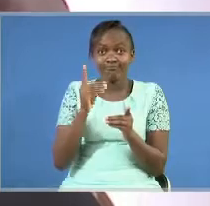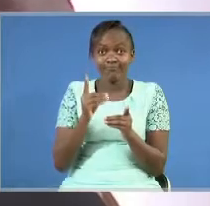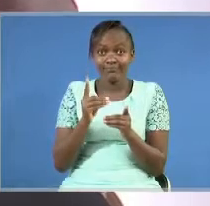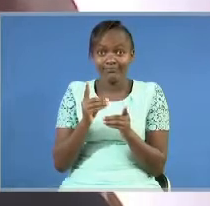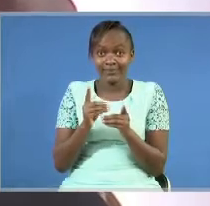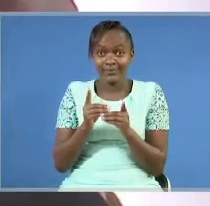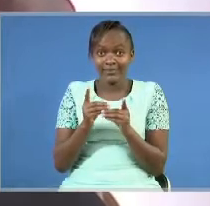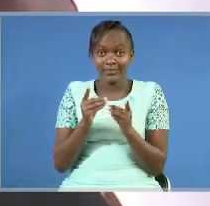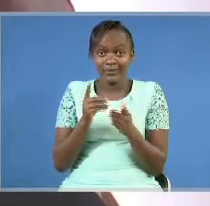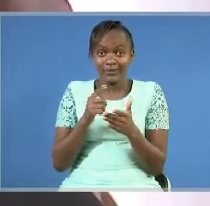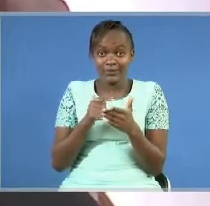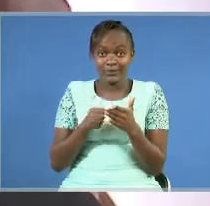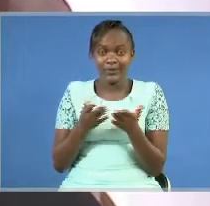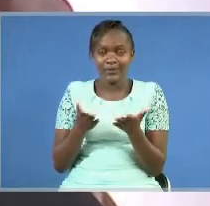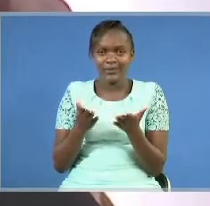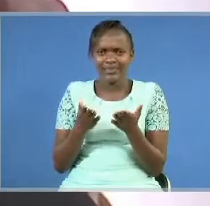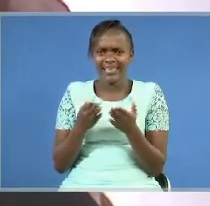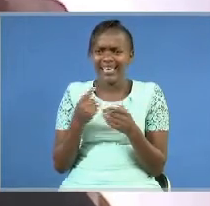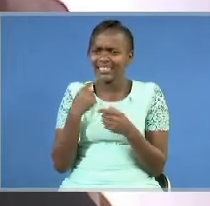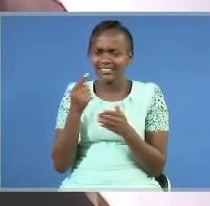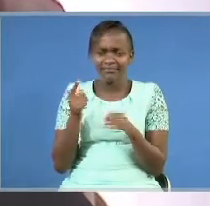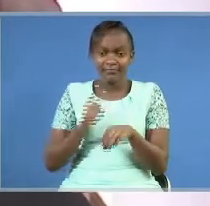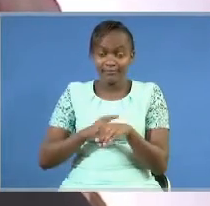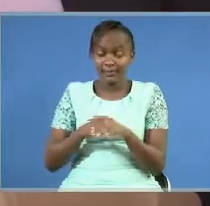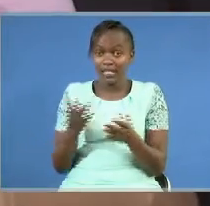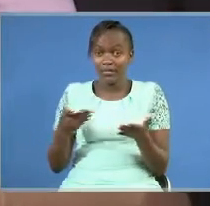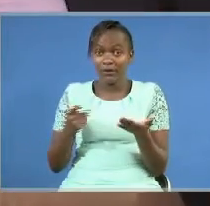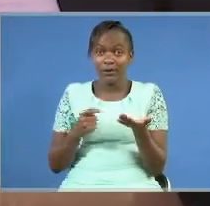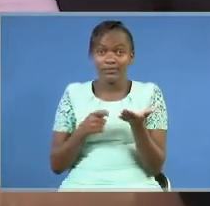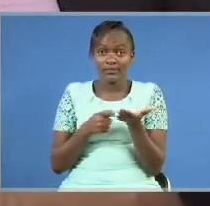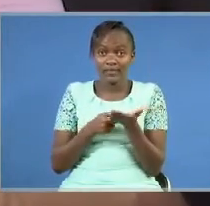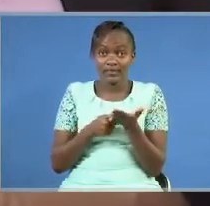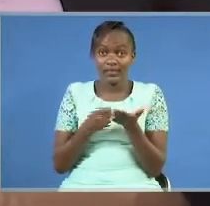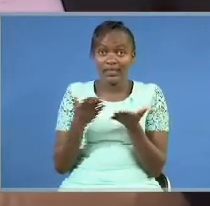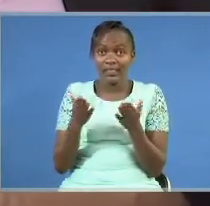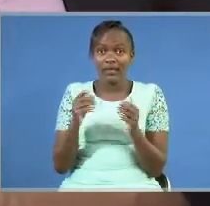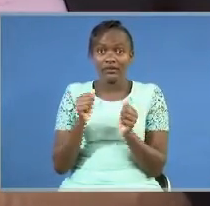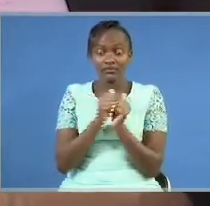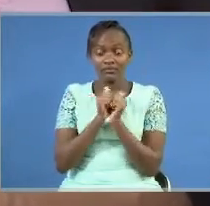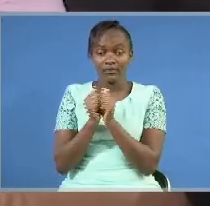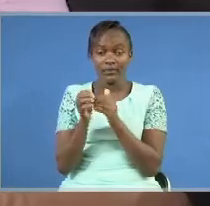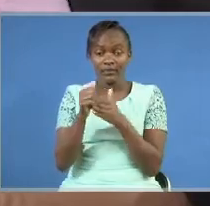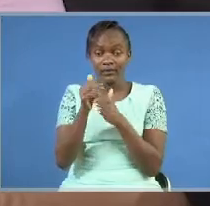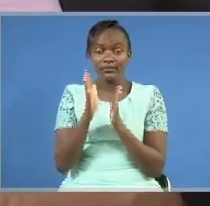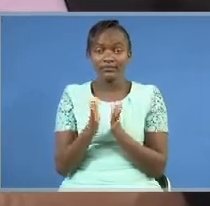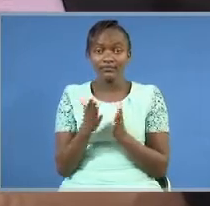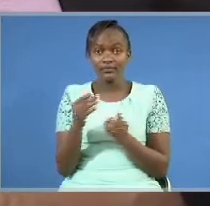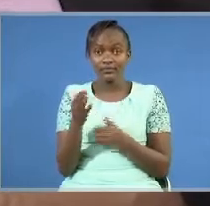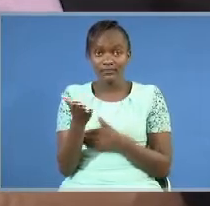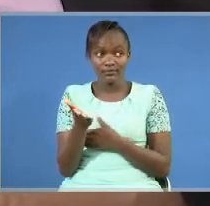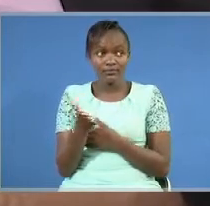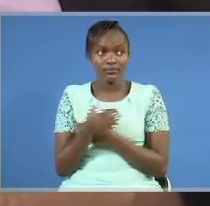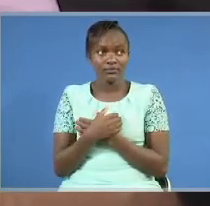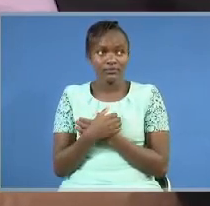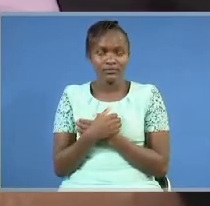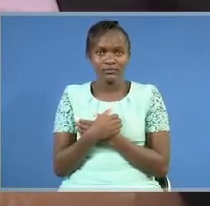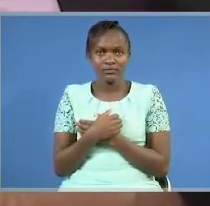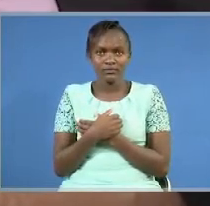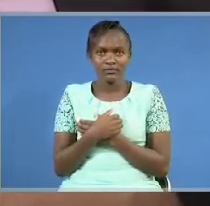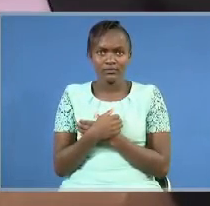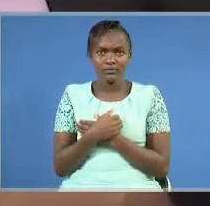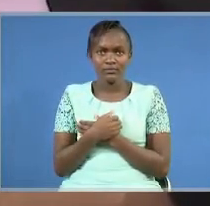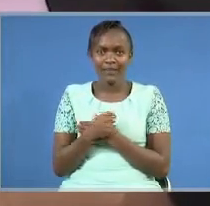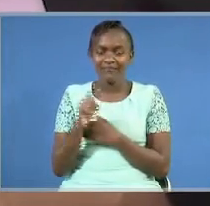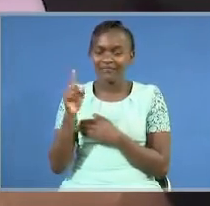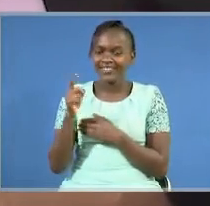ziara yake kaunti ya Taita Taveta alipokuwa na mkutano wa viongozi eneo hilo. Pia fika hapa usalimie